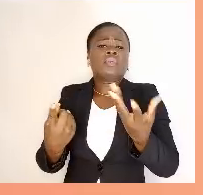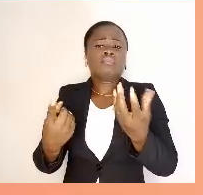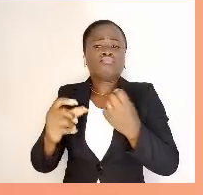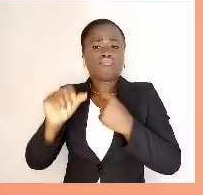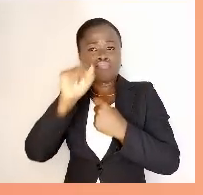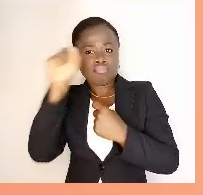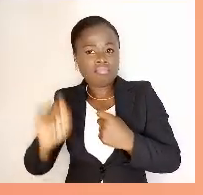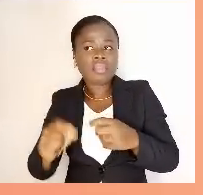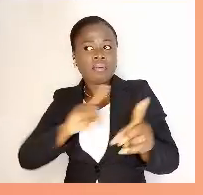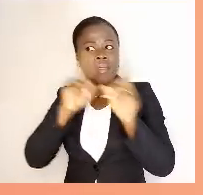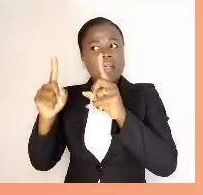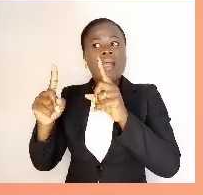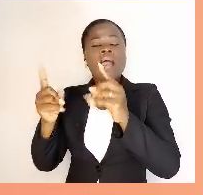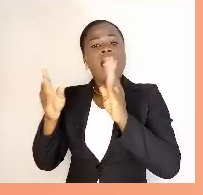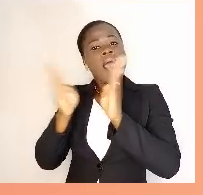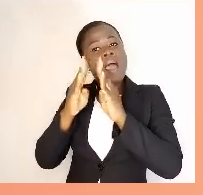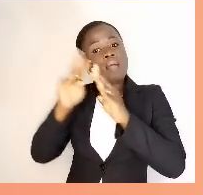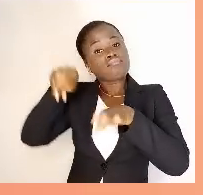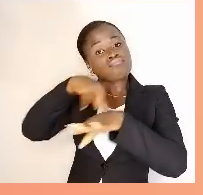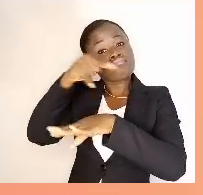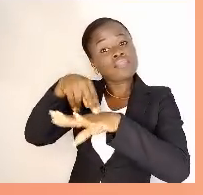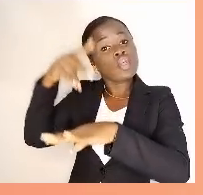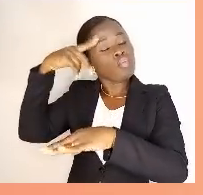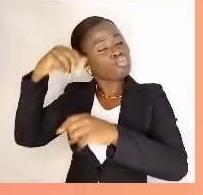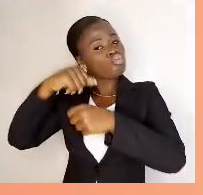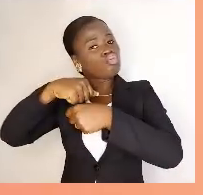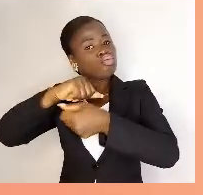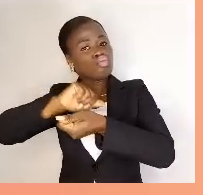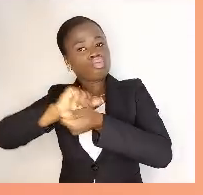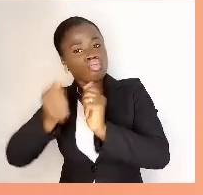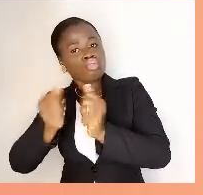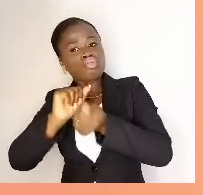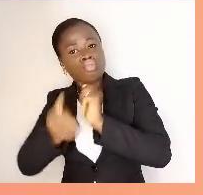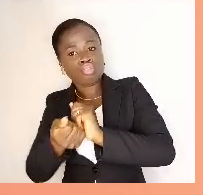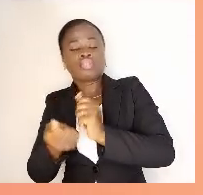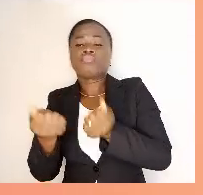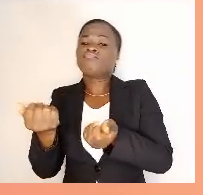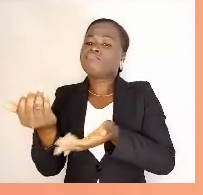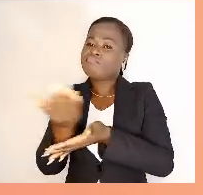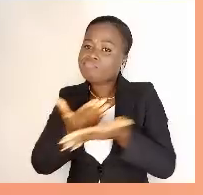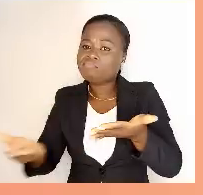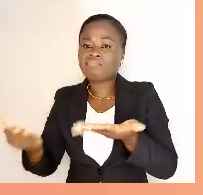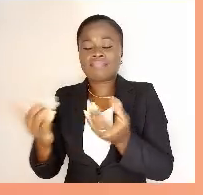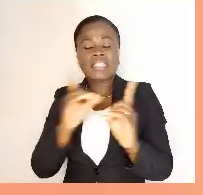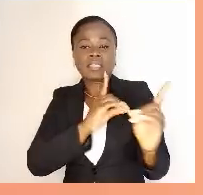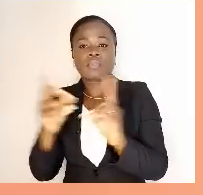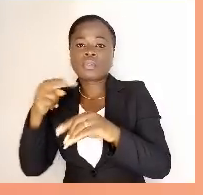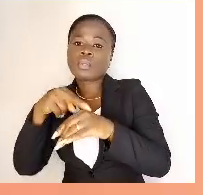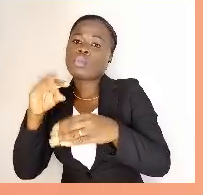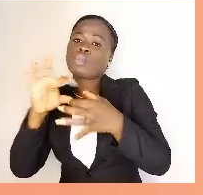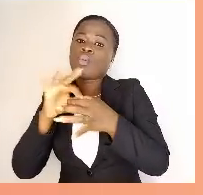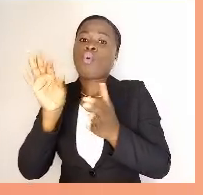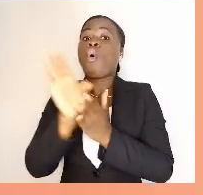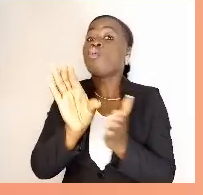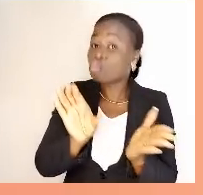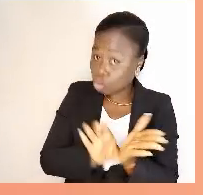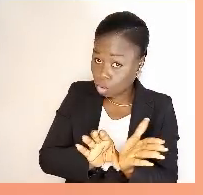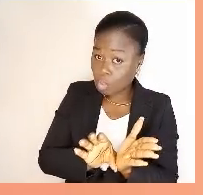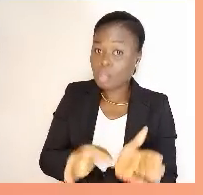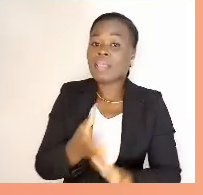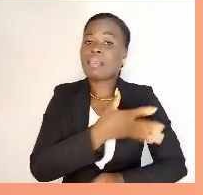semaine par la saisine de l'Assemblée nationale pour la modification de certaines dispositions de